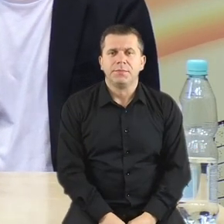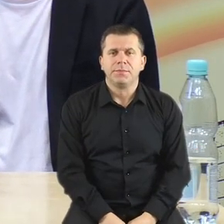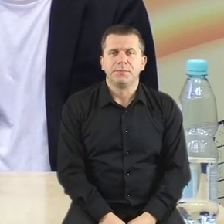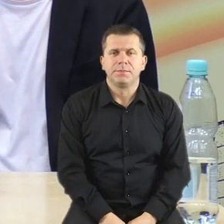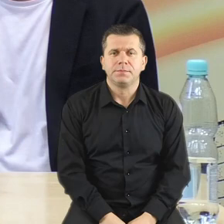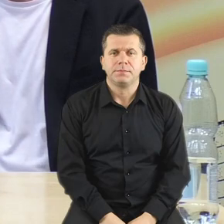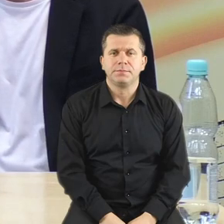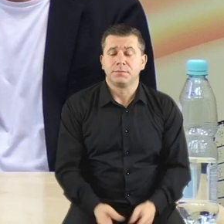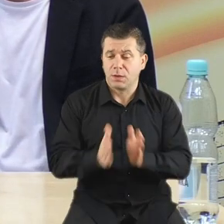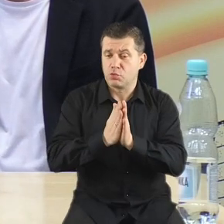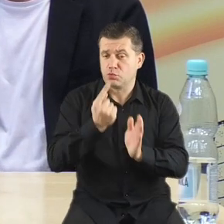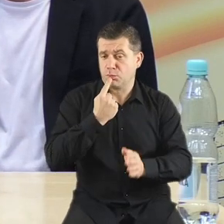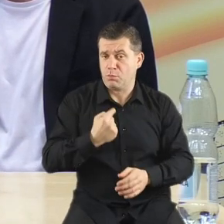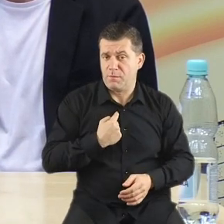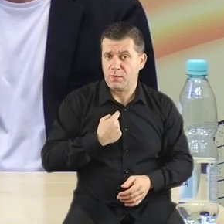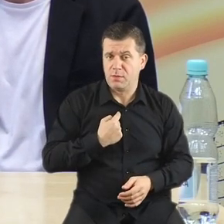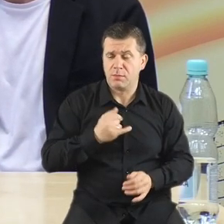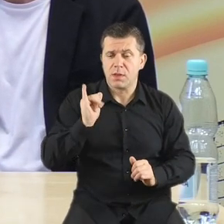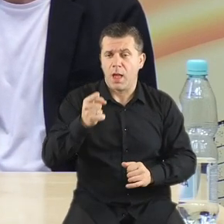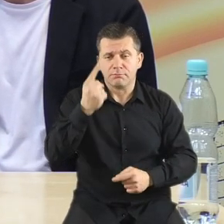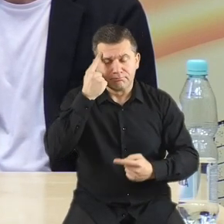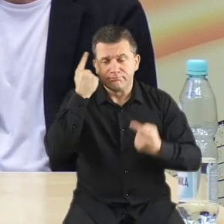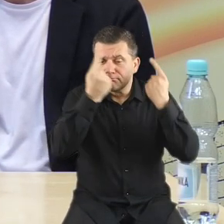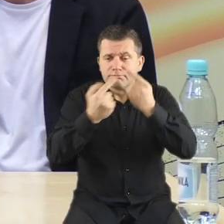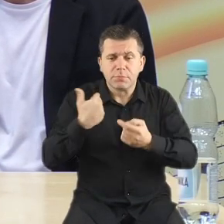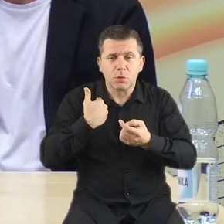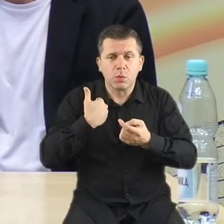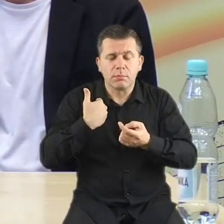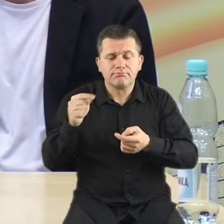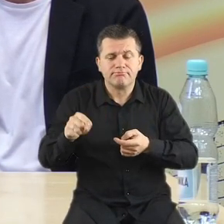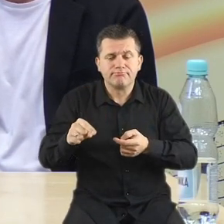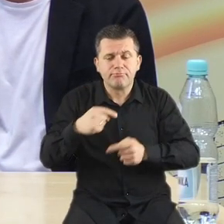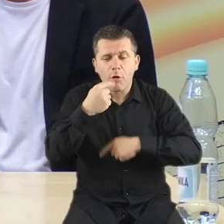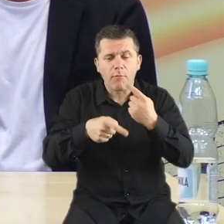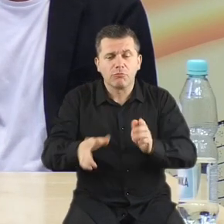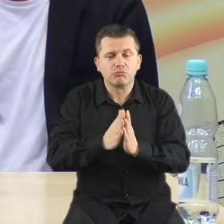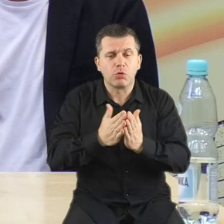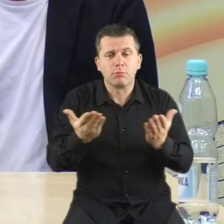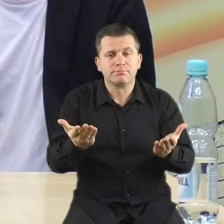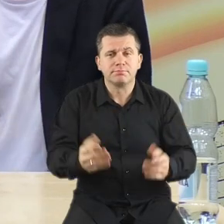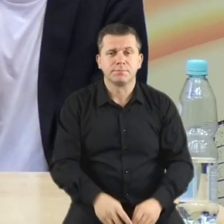I proszę powiedzieć, jakie nie wiem, zamyśle pana było przesłanie tej książki?